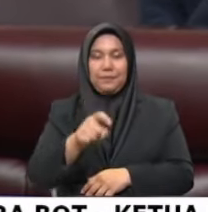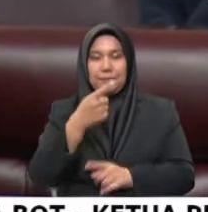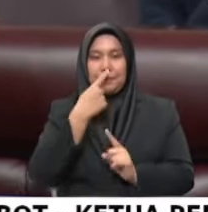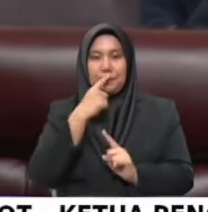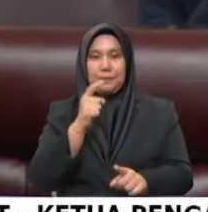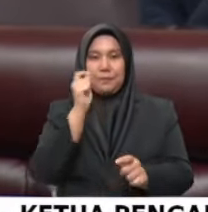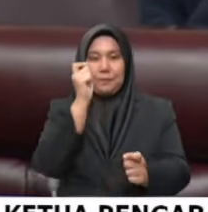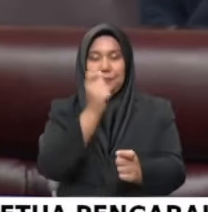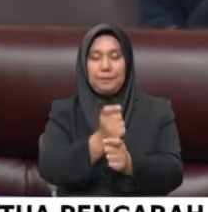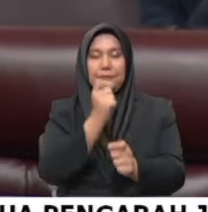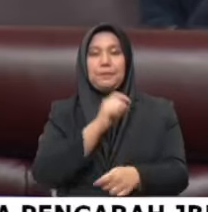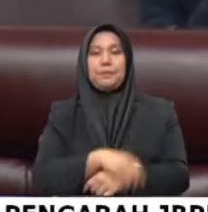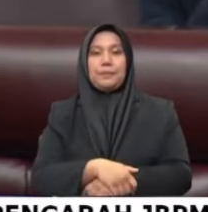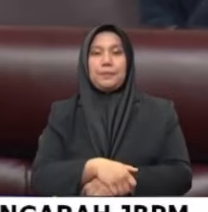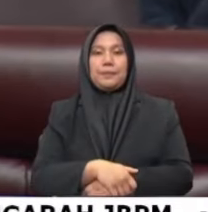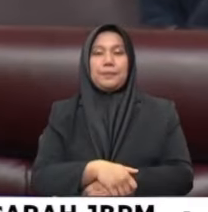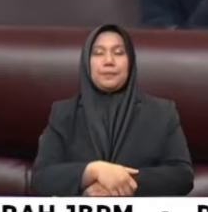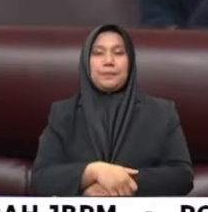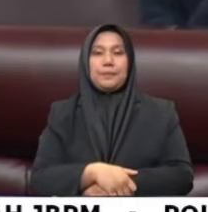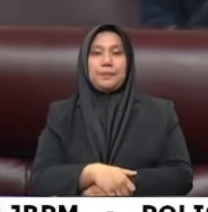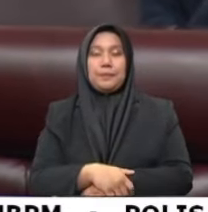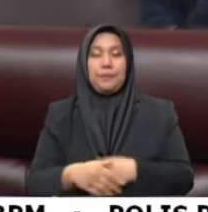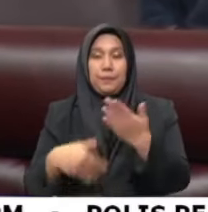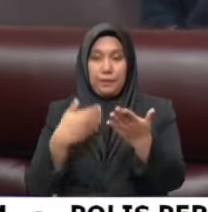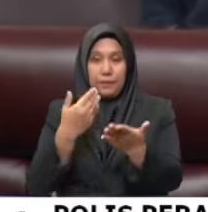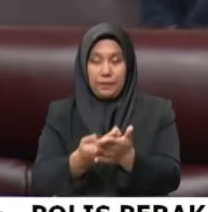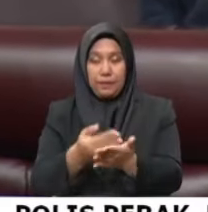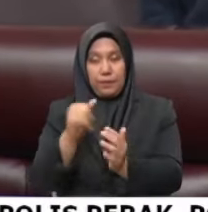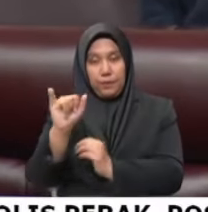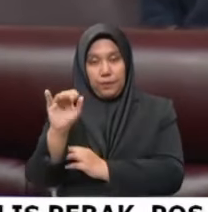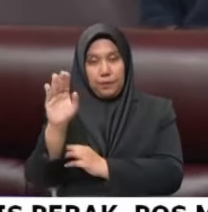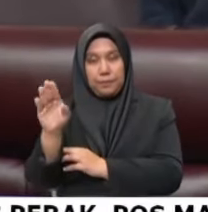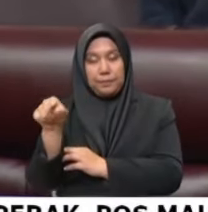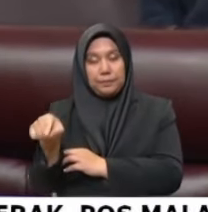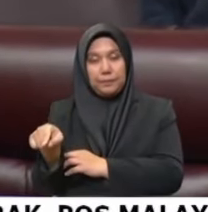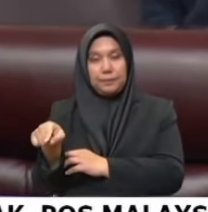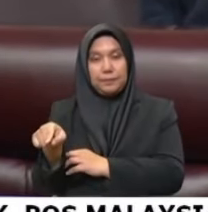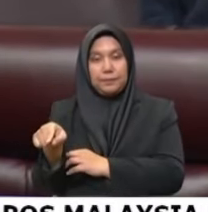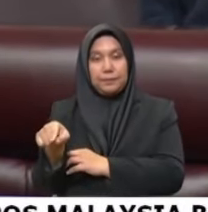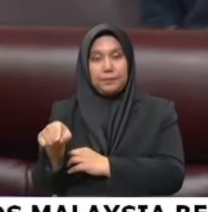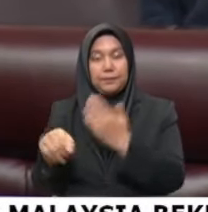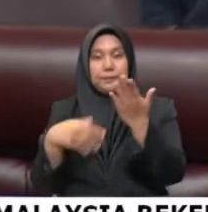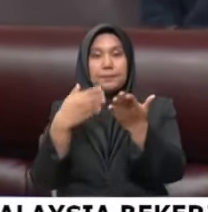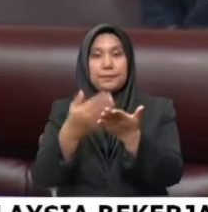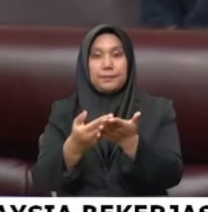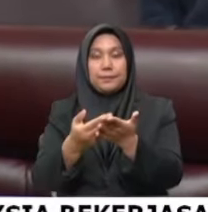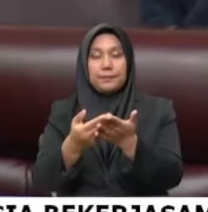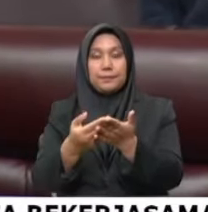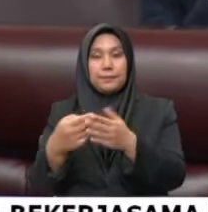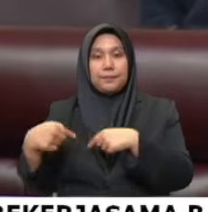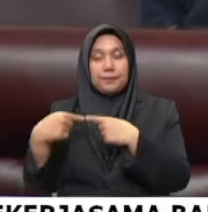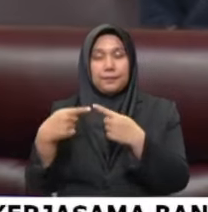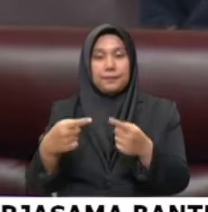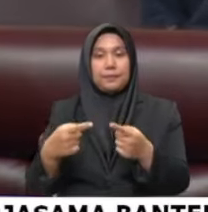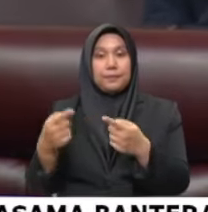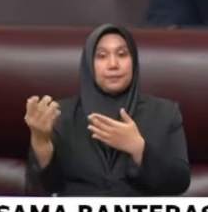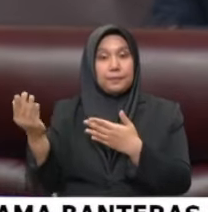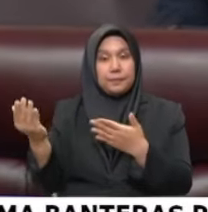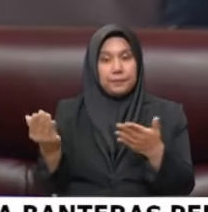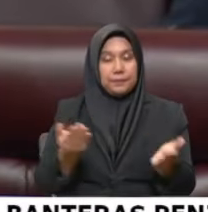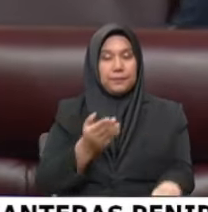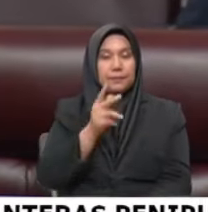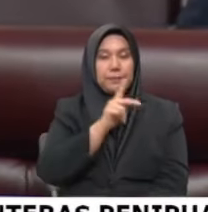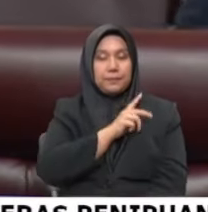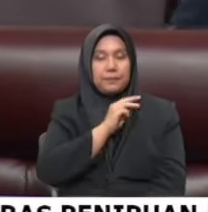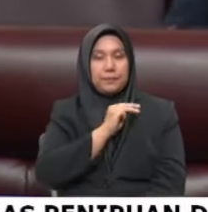yang tepat. Walaupun demikian, untuk cadangan Yang Berhormat Senator, cadangan tersebut sedang dibawa oleh pihak kementerian